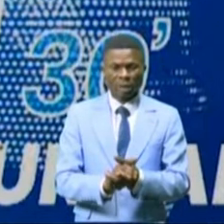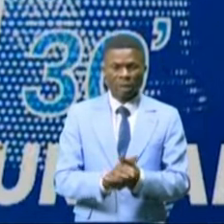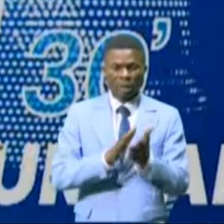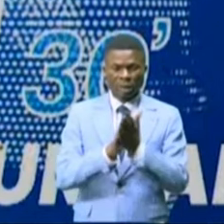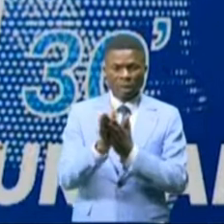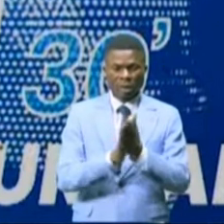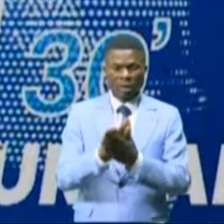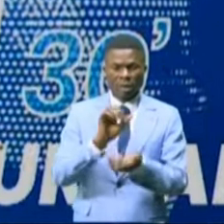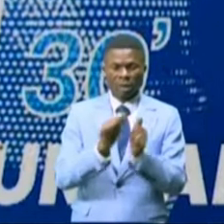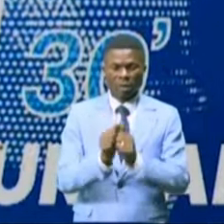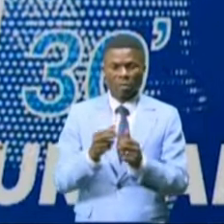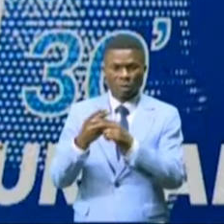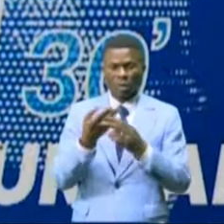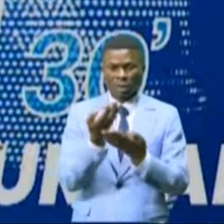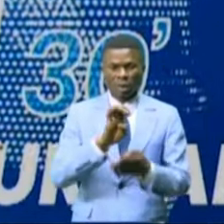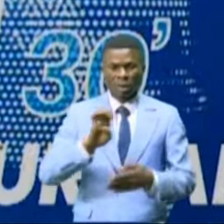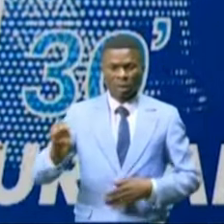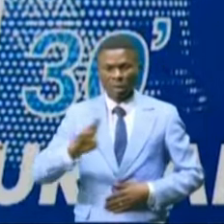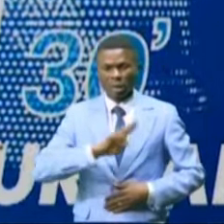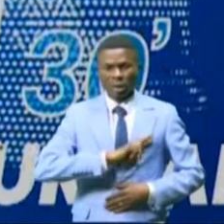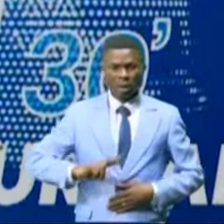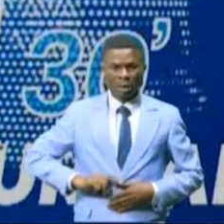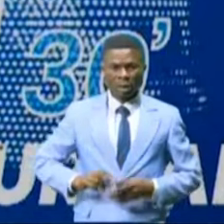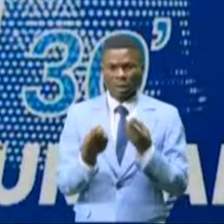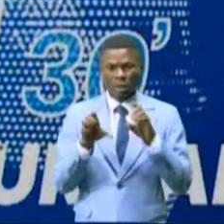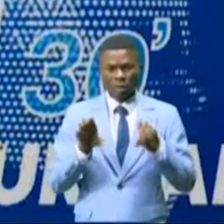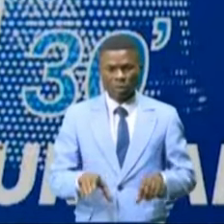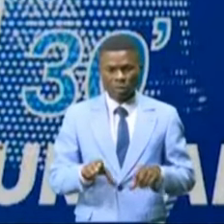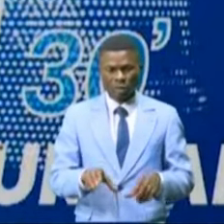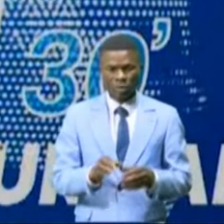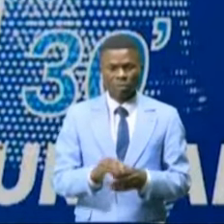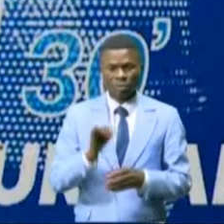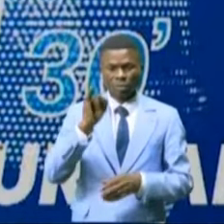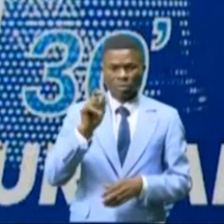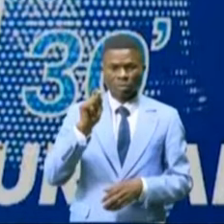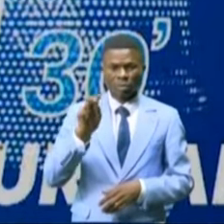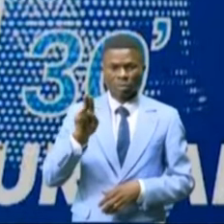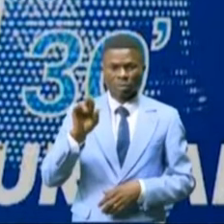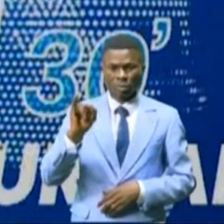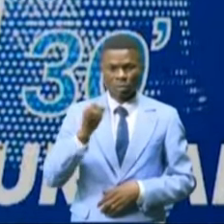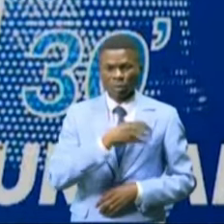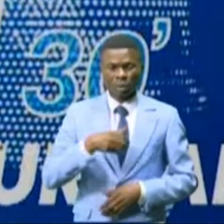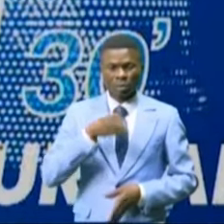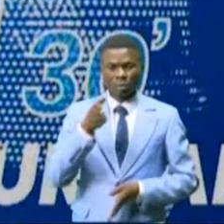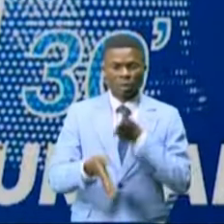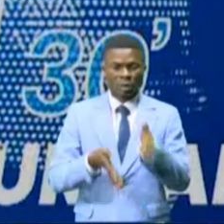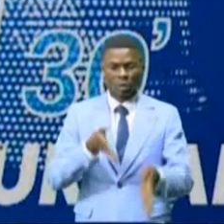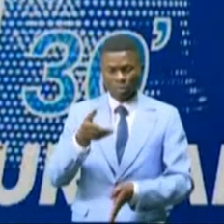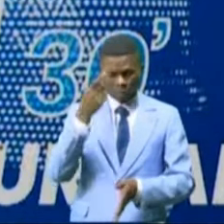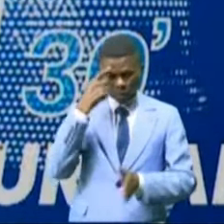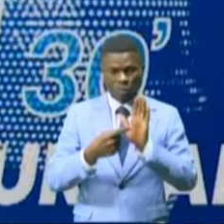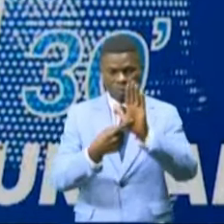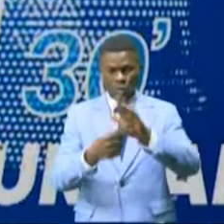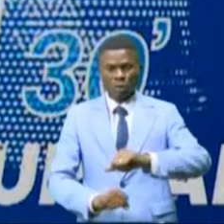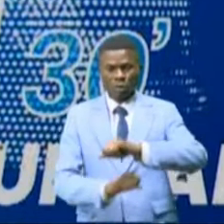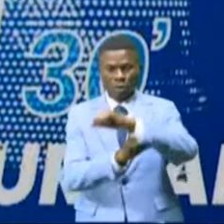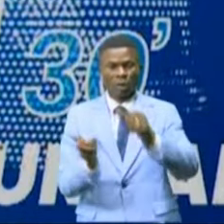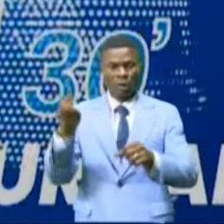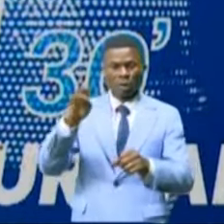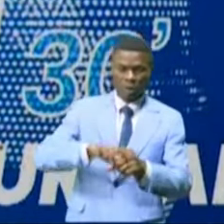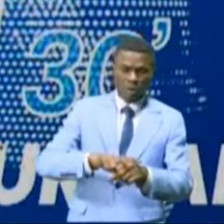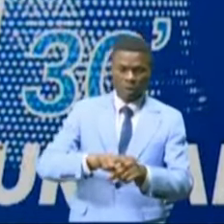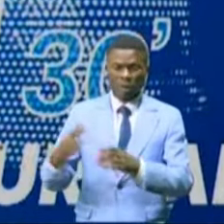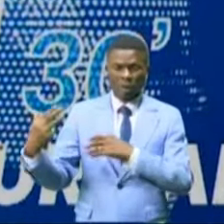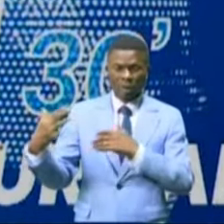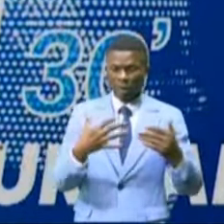centrées sur la situation sécuritaire dans la partie est de la RDC. En Ituri, les femmes ont marché pour manifester leur soutien aux victimes